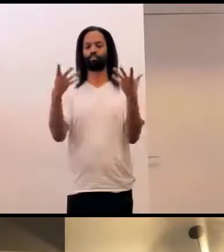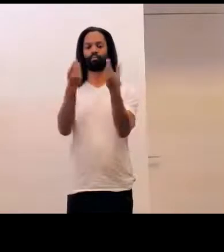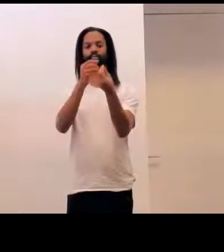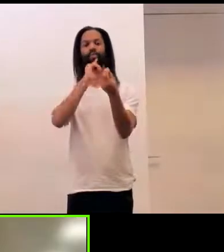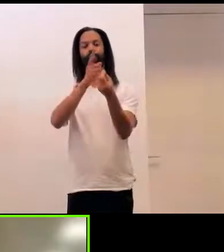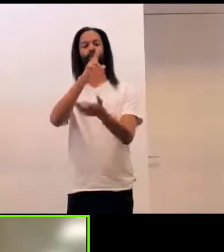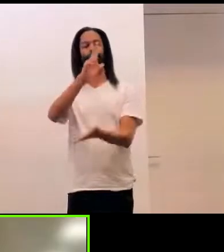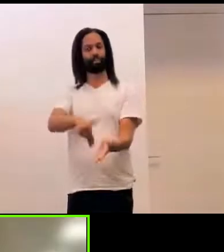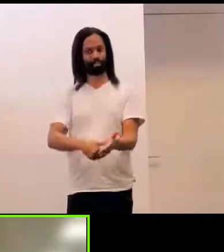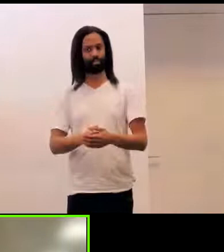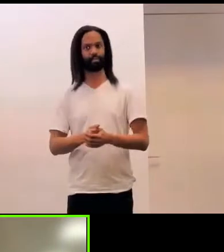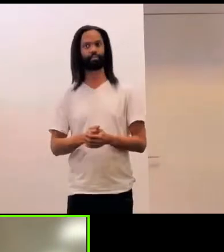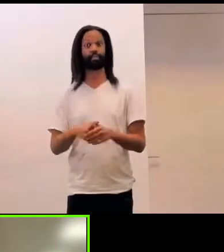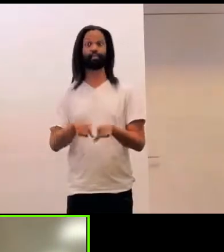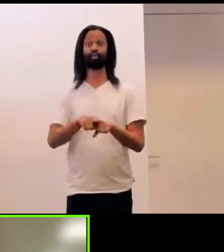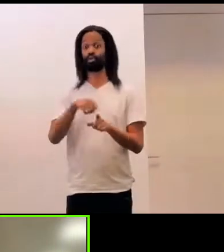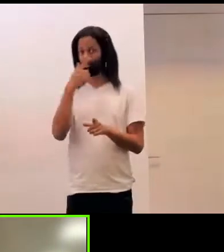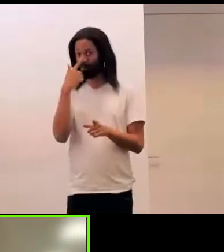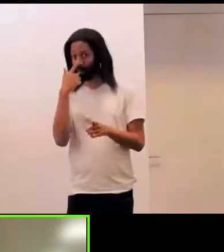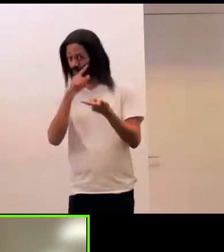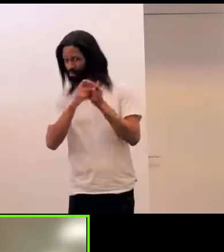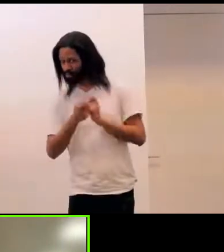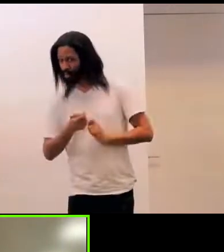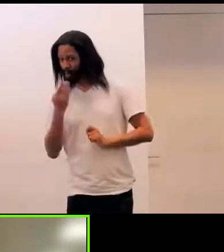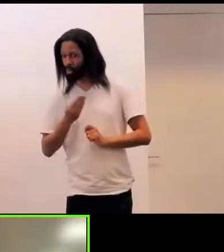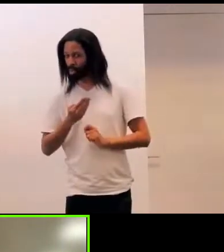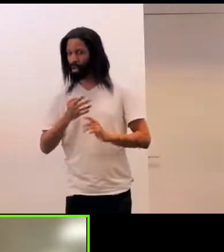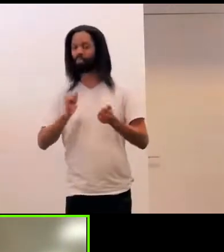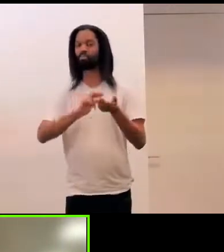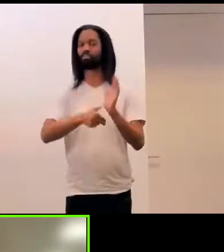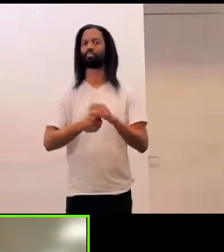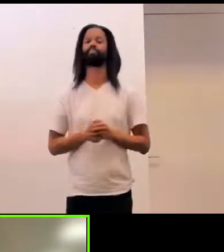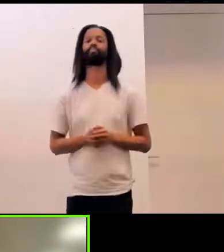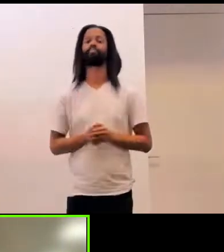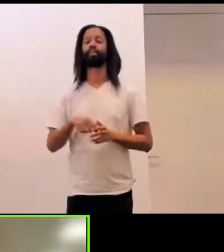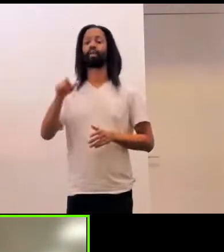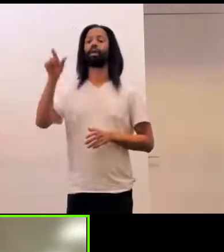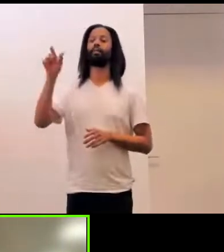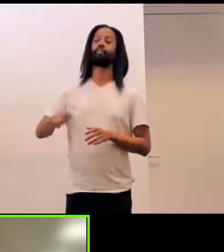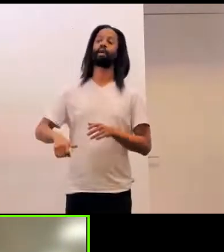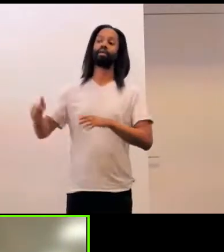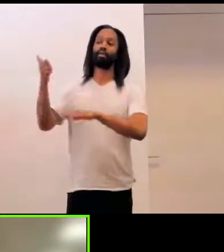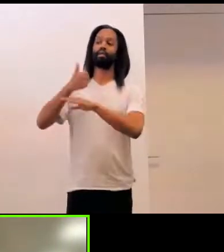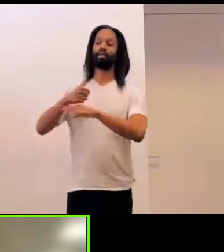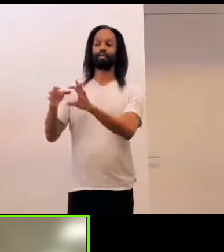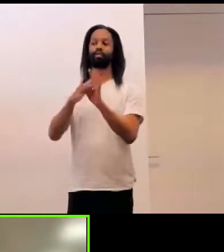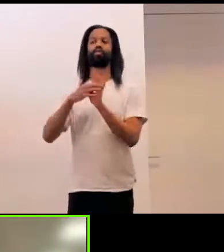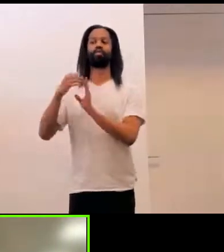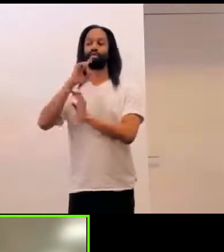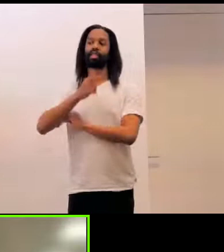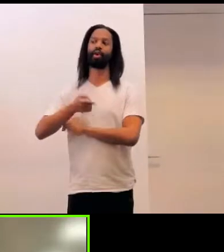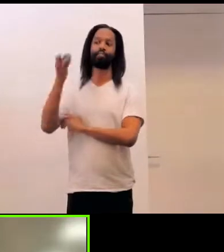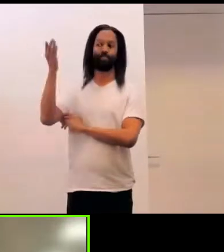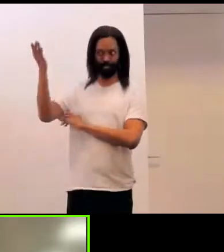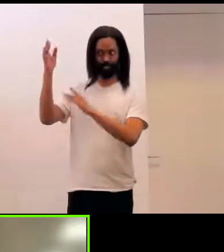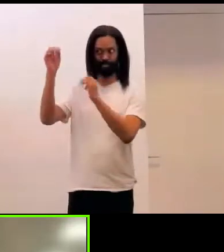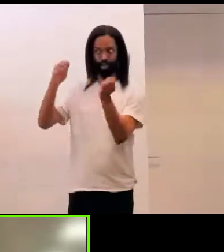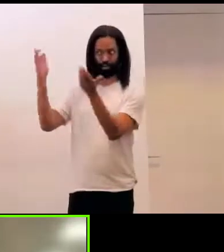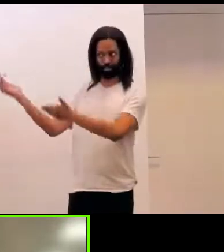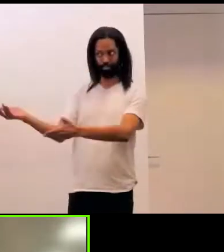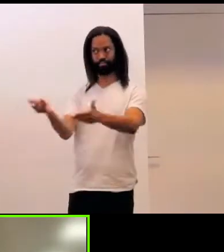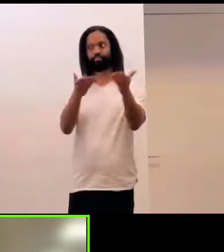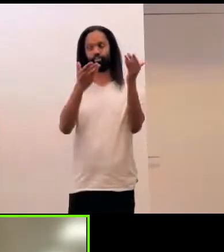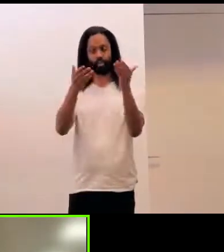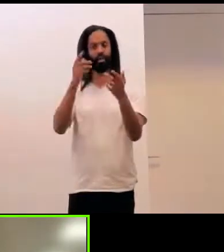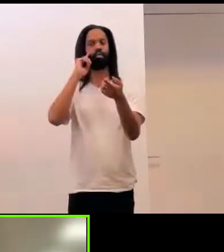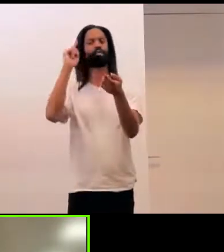éventuelles modifications, d'autoriser le coordonnateur du groupement à lancer une consultation en vue de la passation